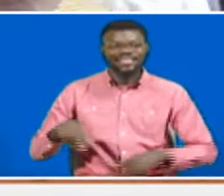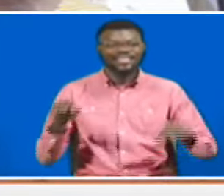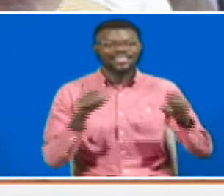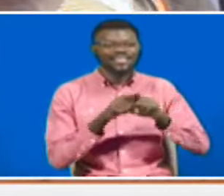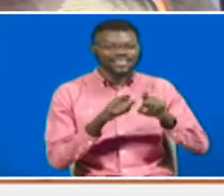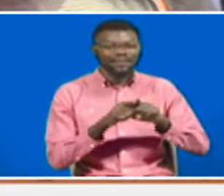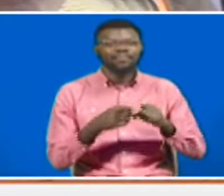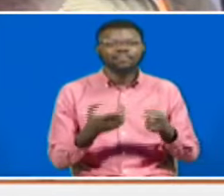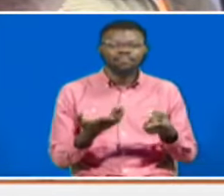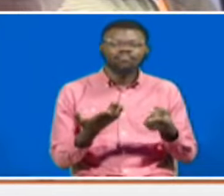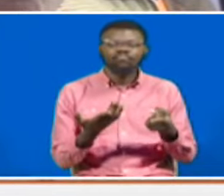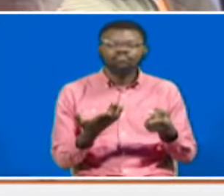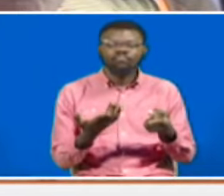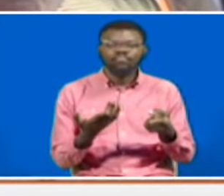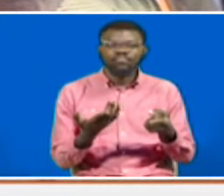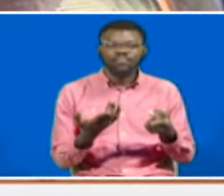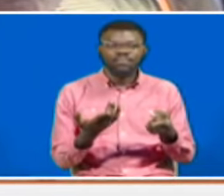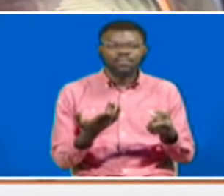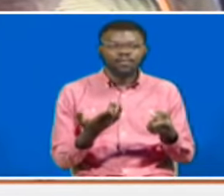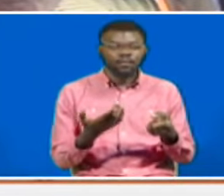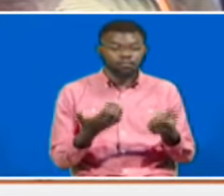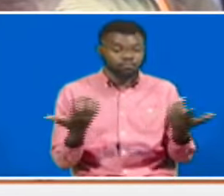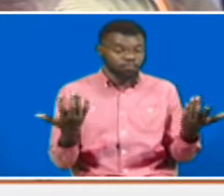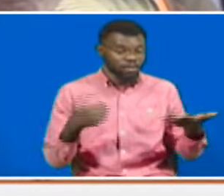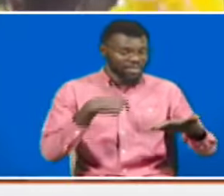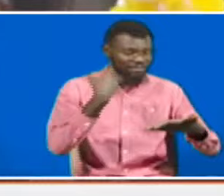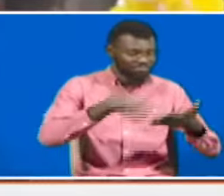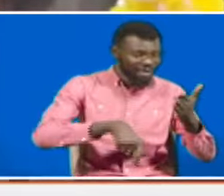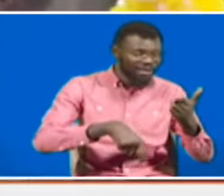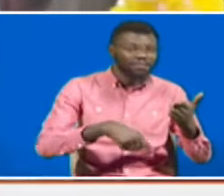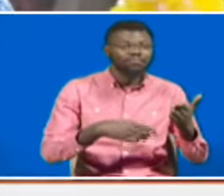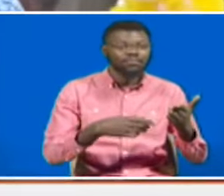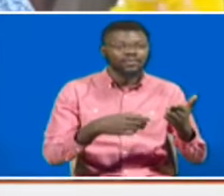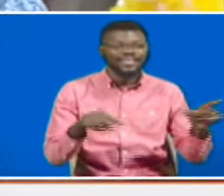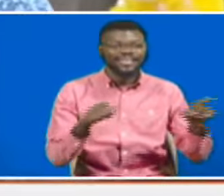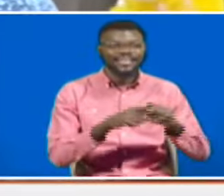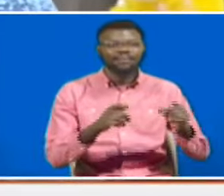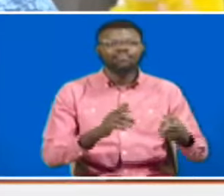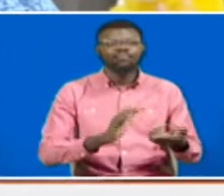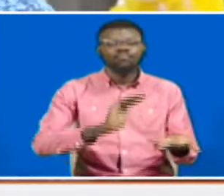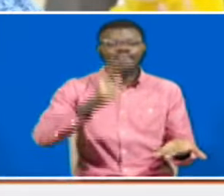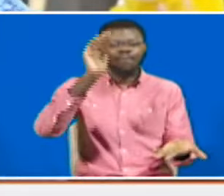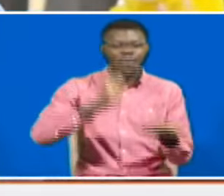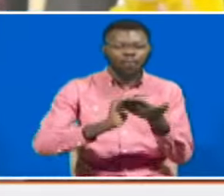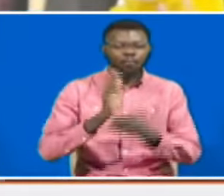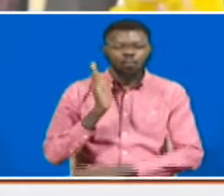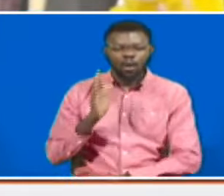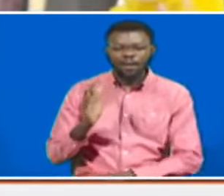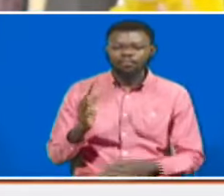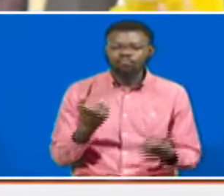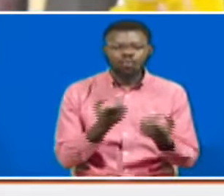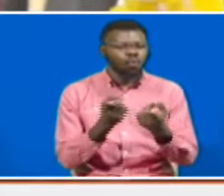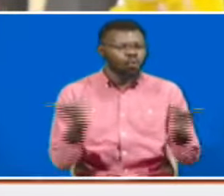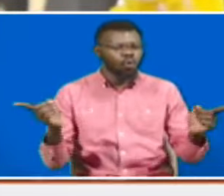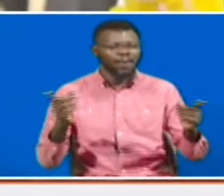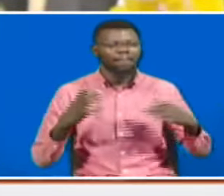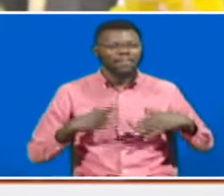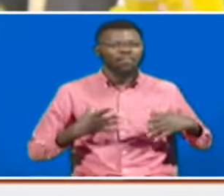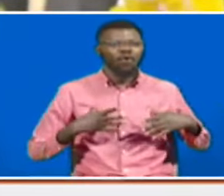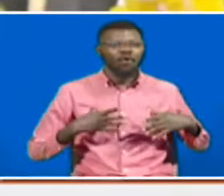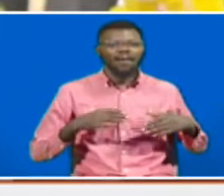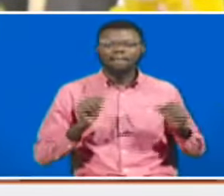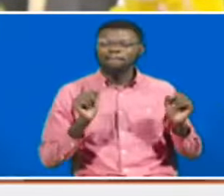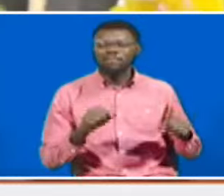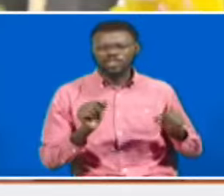then bei na gharama ya maisha itakuja chini so that all our people can afford. Chenye tu